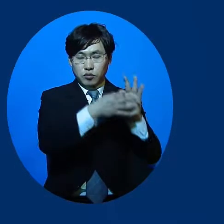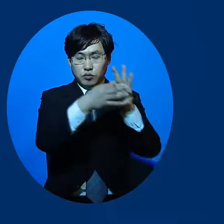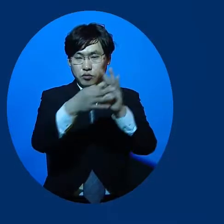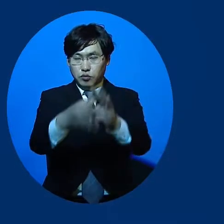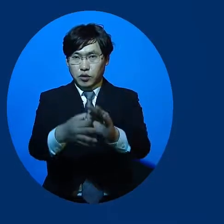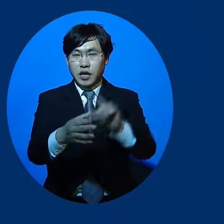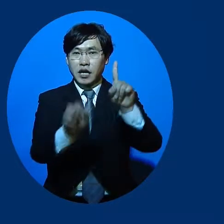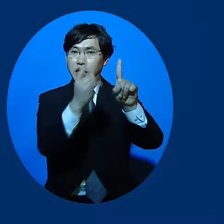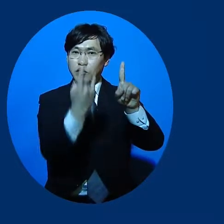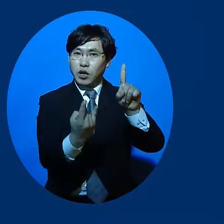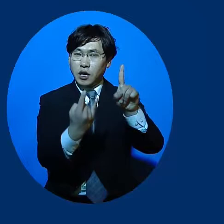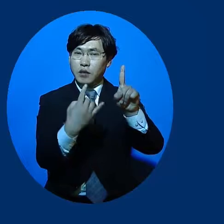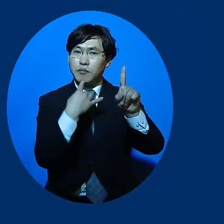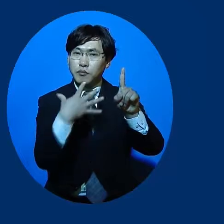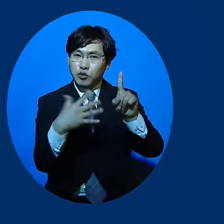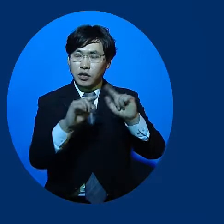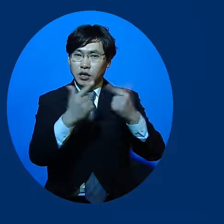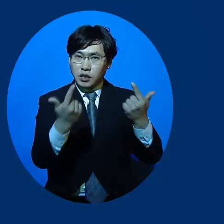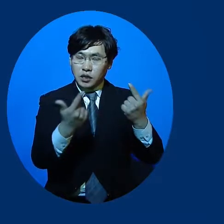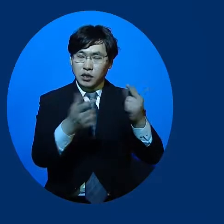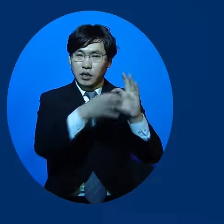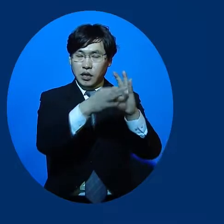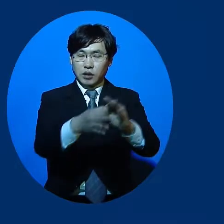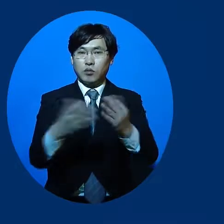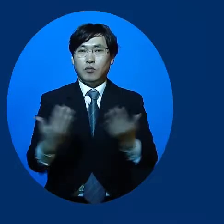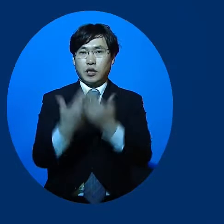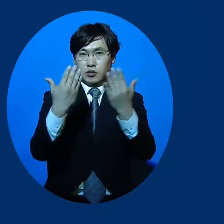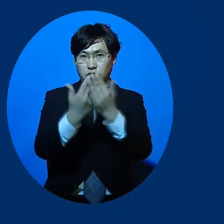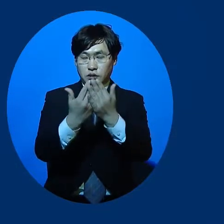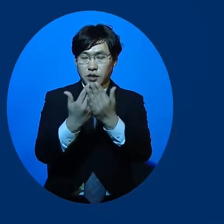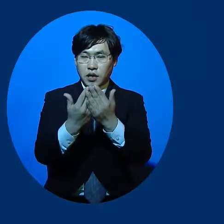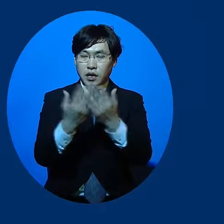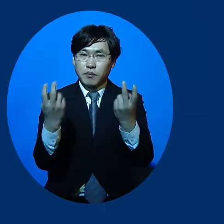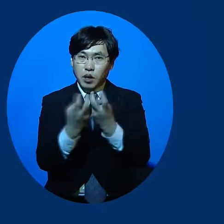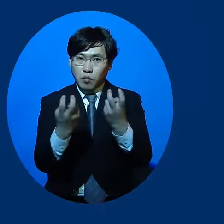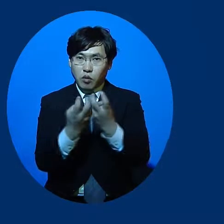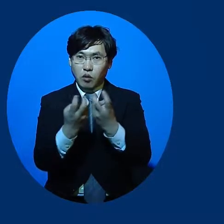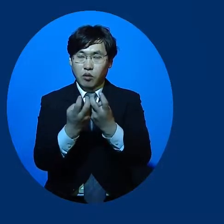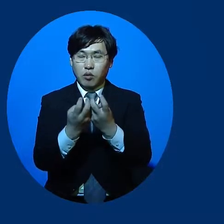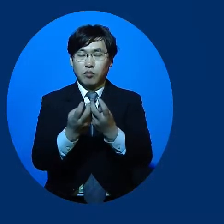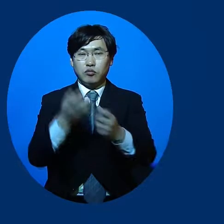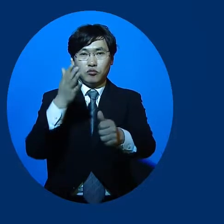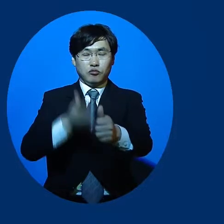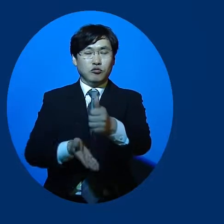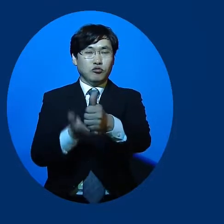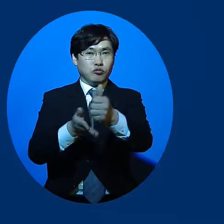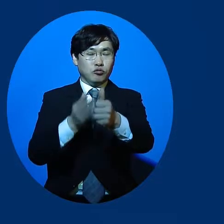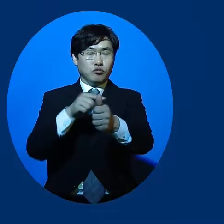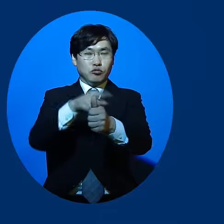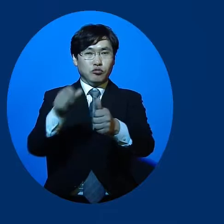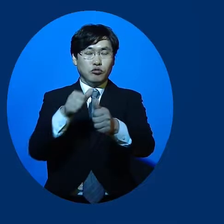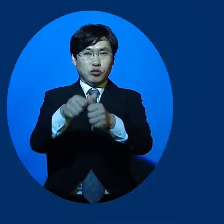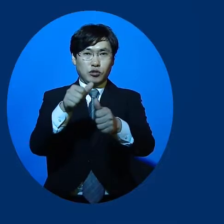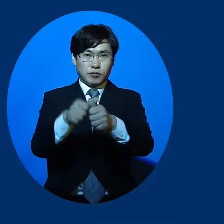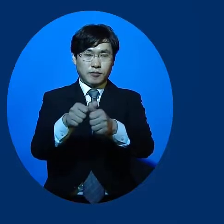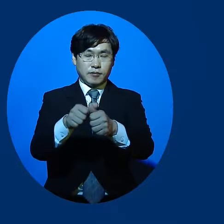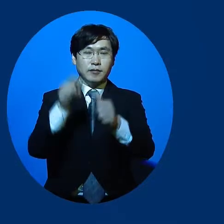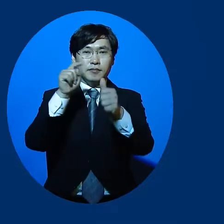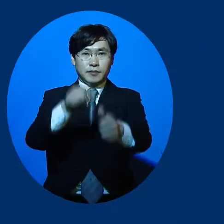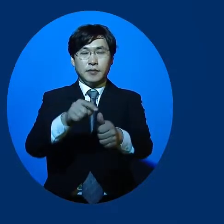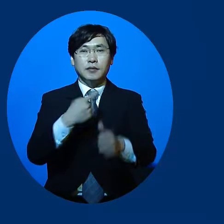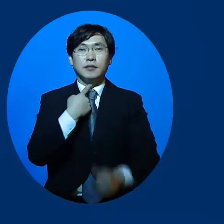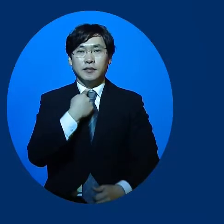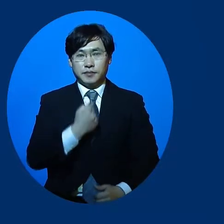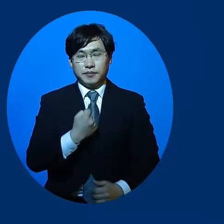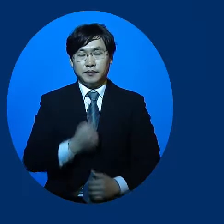끝나지 않도록 장애인 체육을 활성화하는 계기로 삼아주길 바랍니다. 라는 지시사항을 내리기도